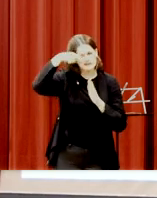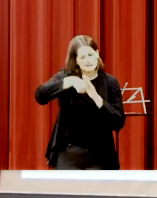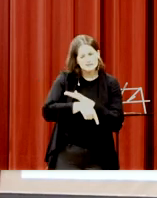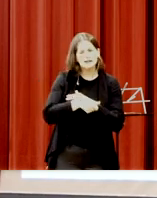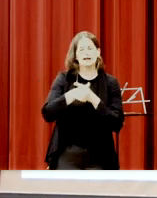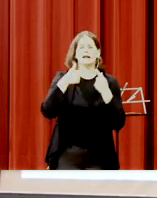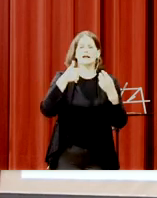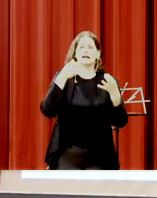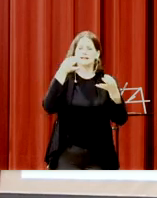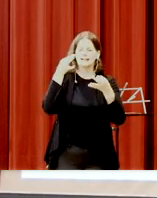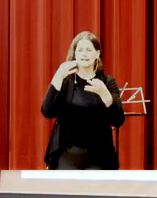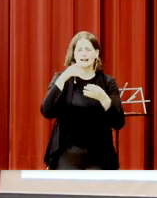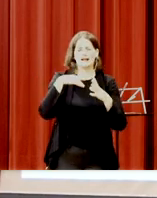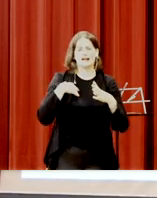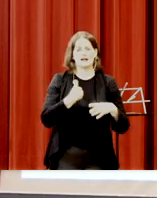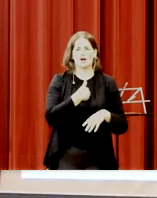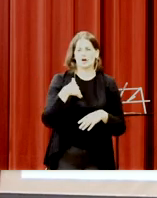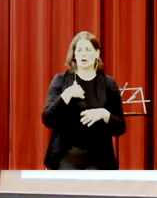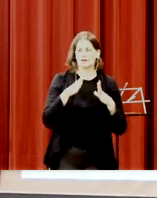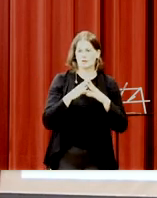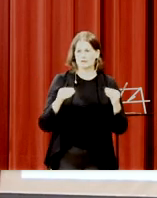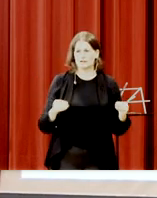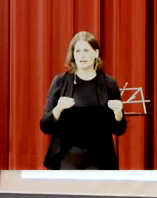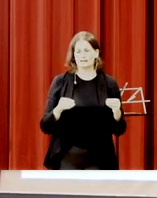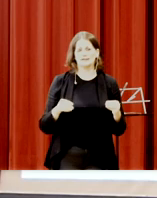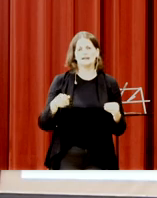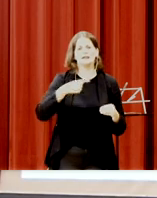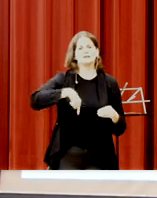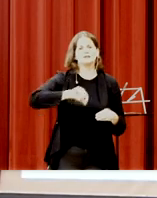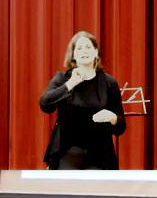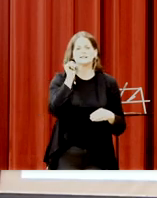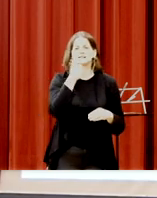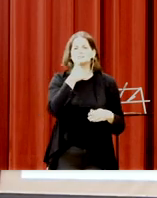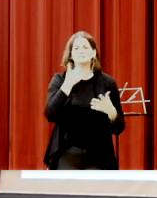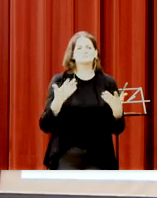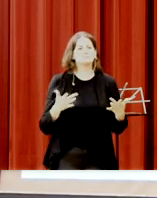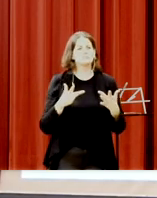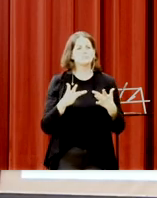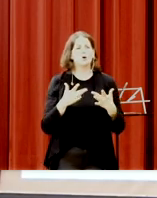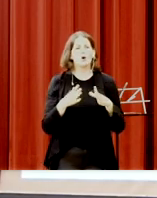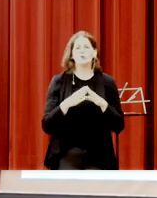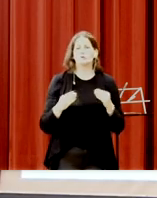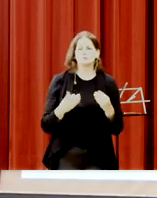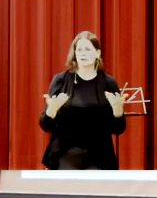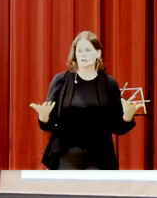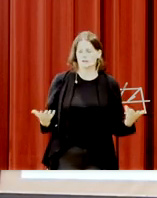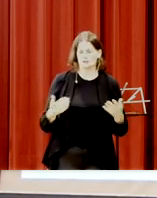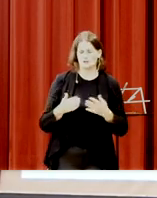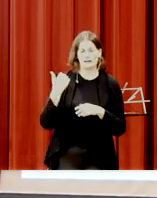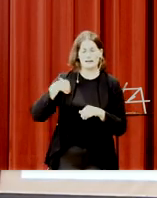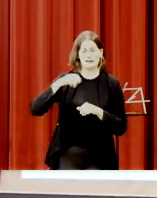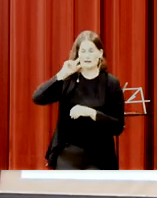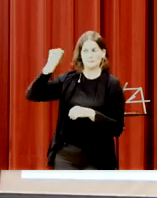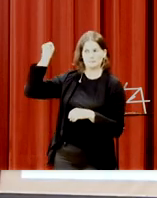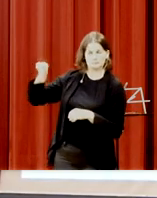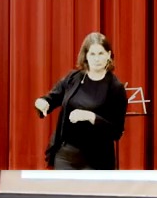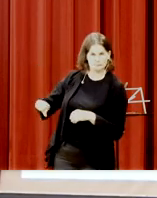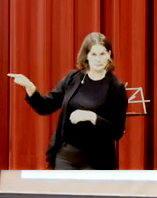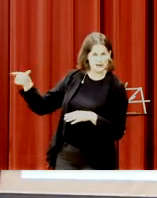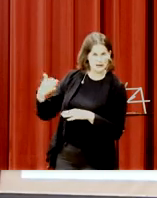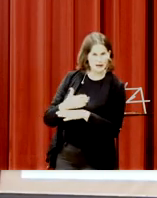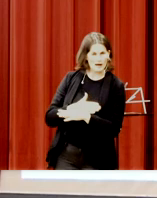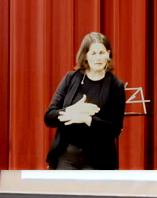S'ha vist al meu vídeo, com a condició de contorn, any rere any estem augmentant el número d'alumnes de